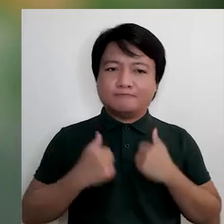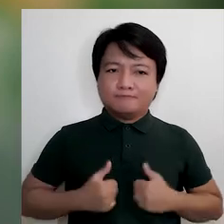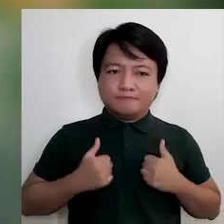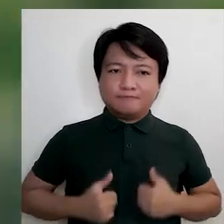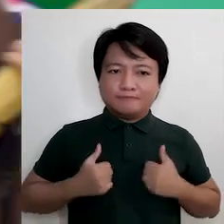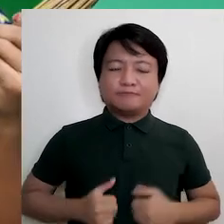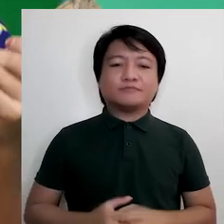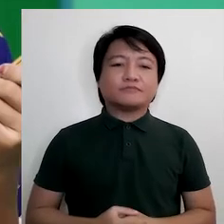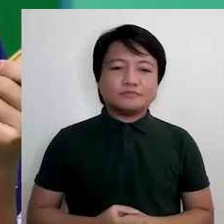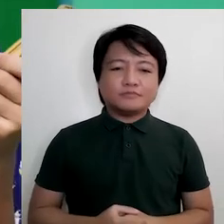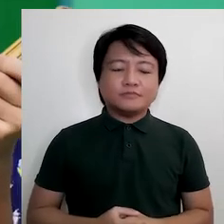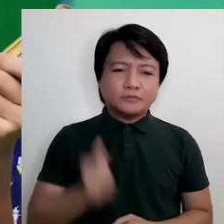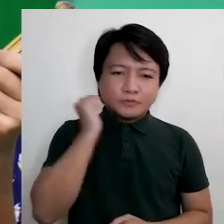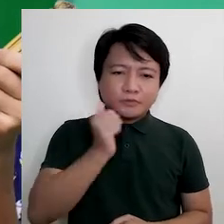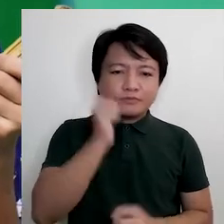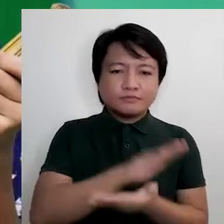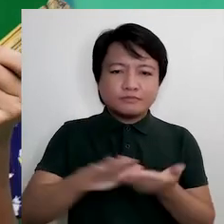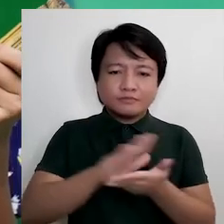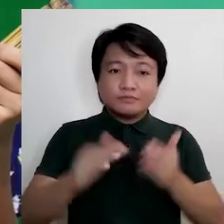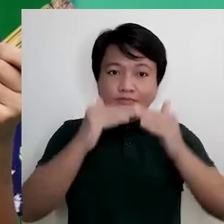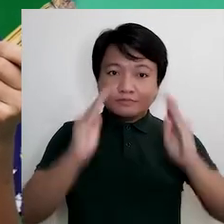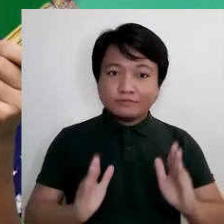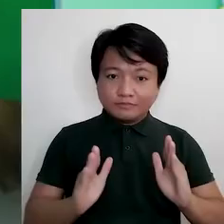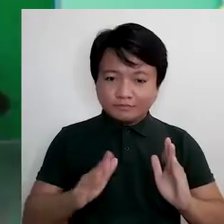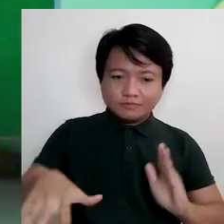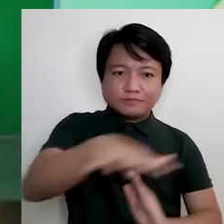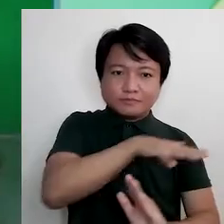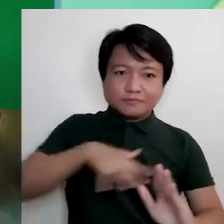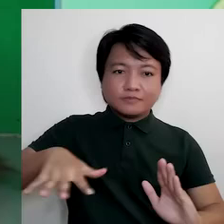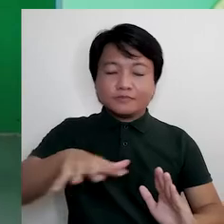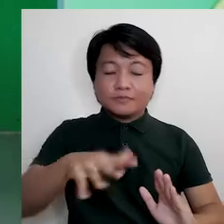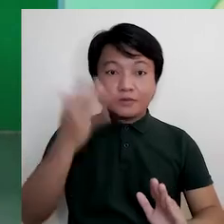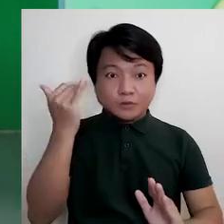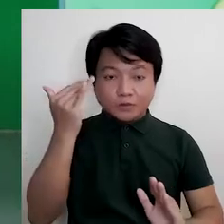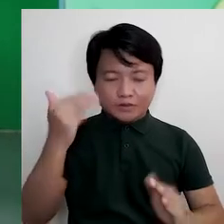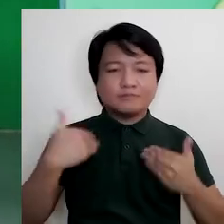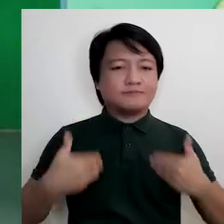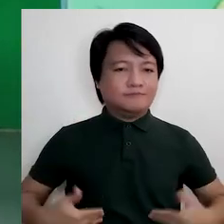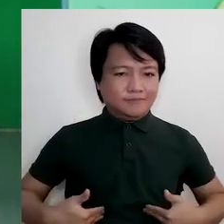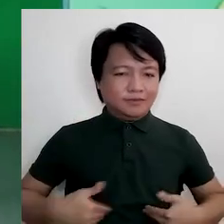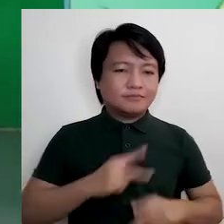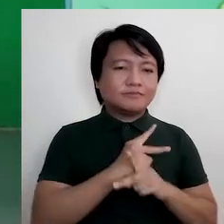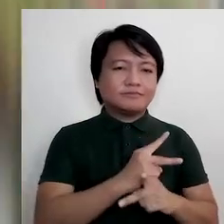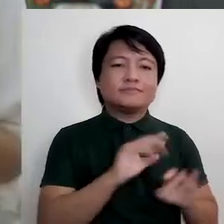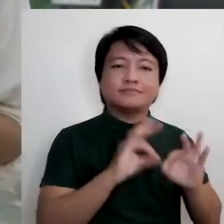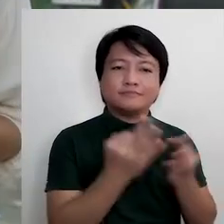pagliligo. Palaging linisin ang bahay at kapaligiran para sa iyong kalusugan at iyong